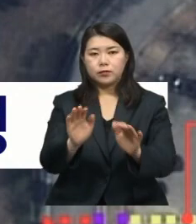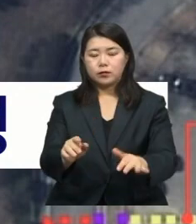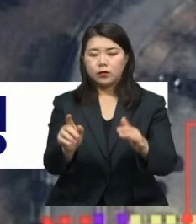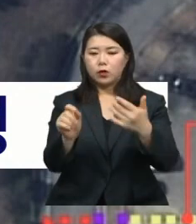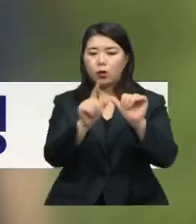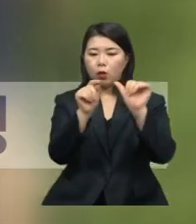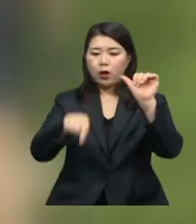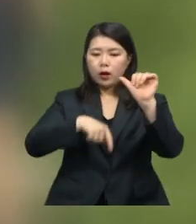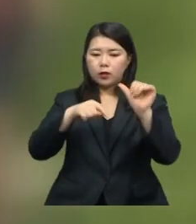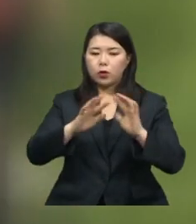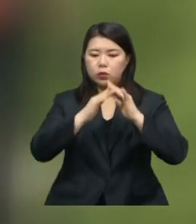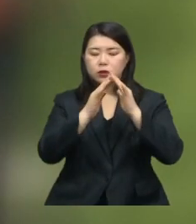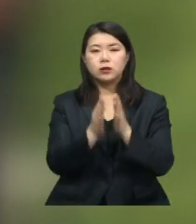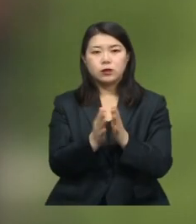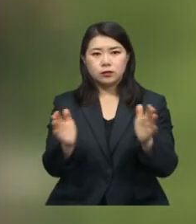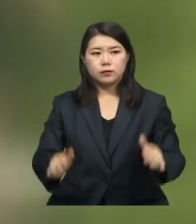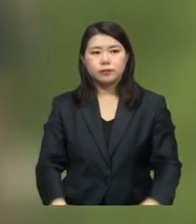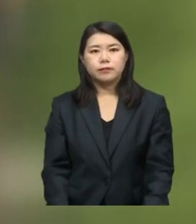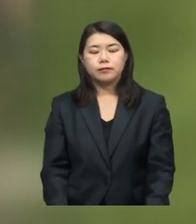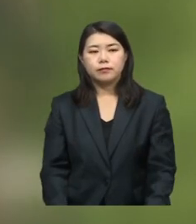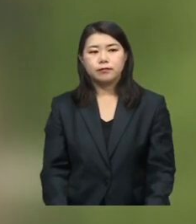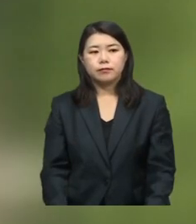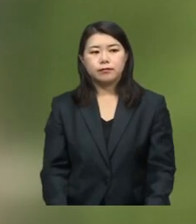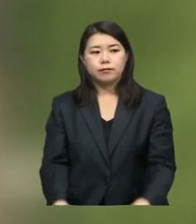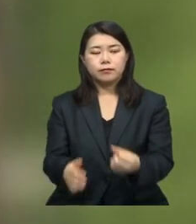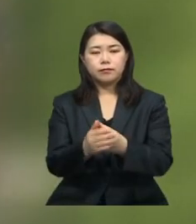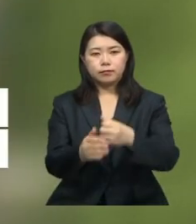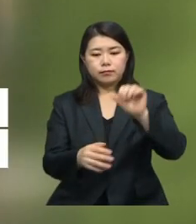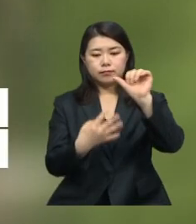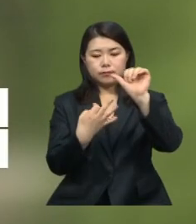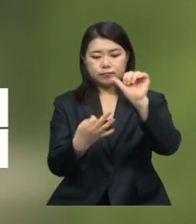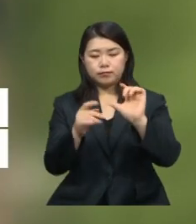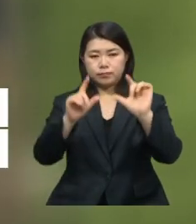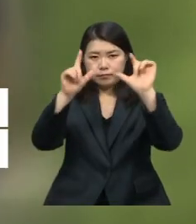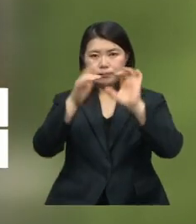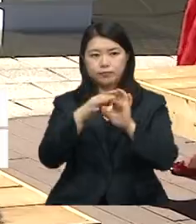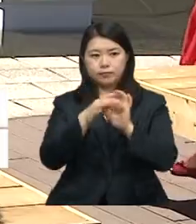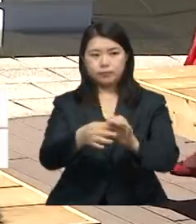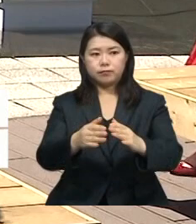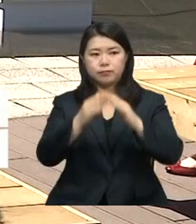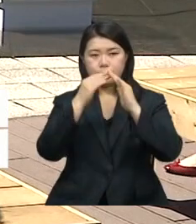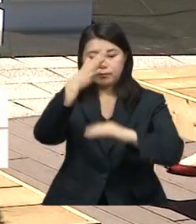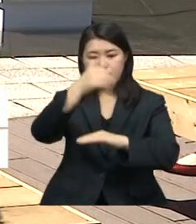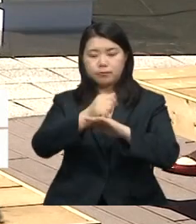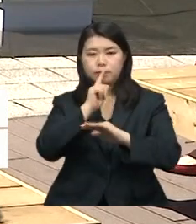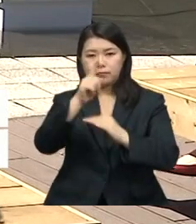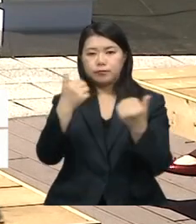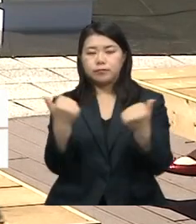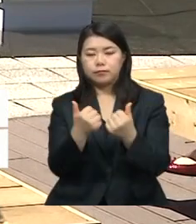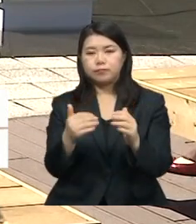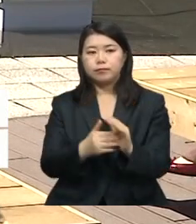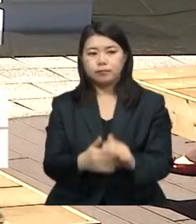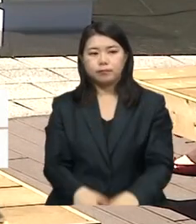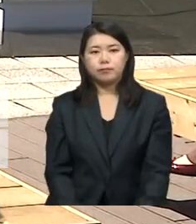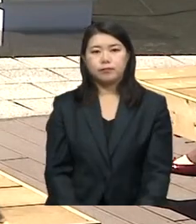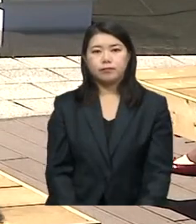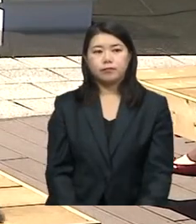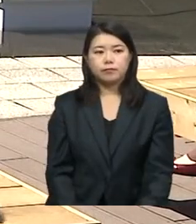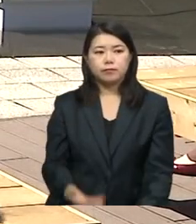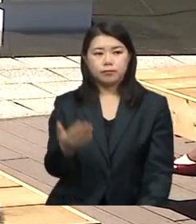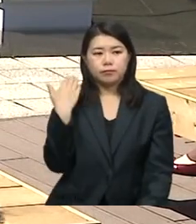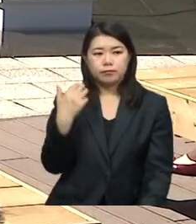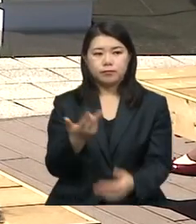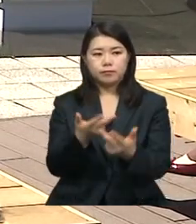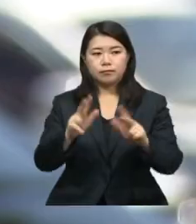착공 계획입니다이를 위해 광주시는 지난 14일 관련 실시설계 최종 보고회를 개최했고 지난의 말 도자공원